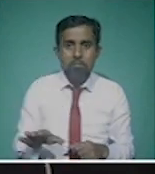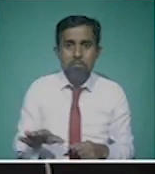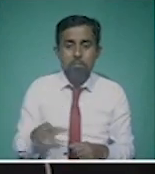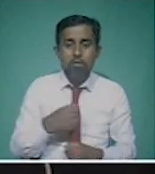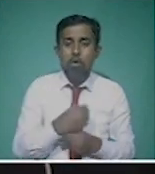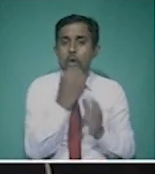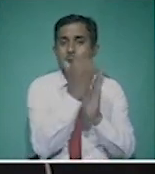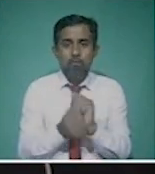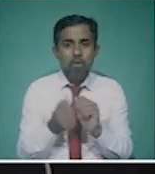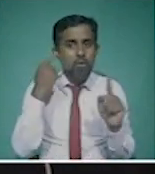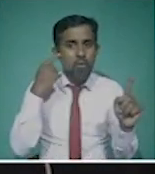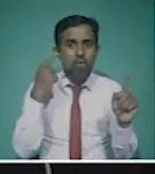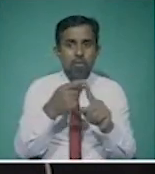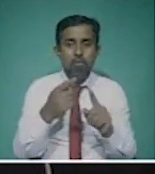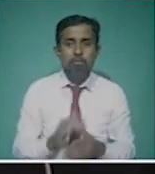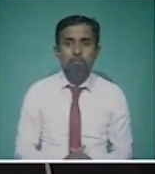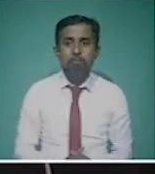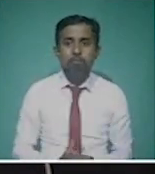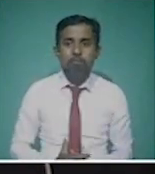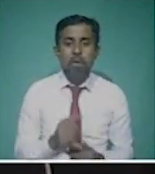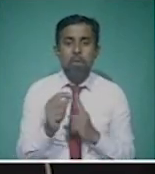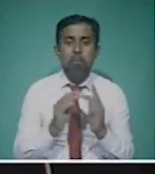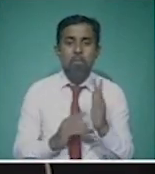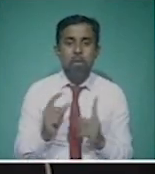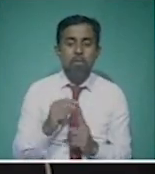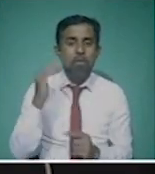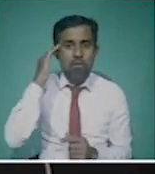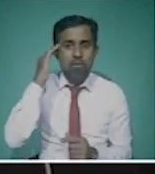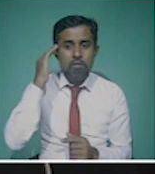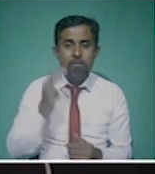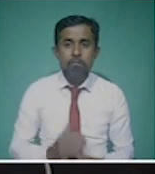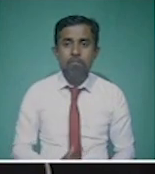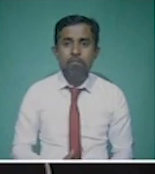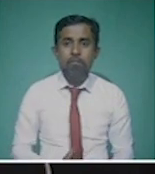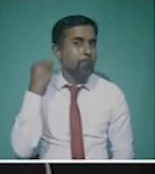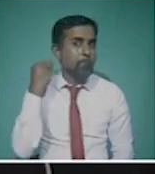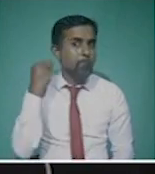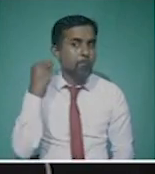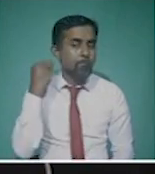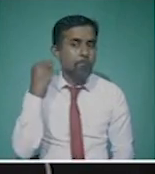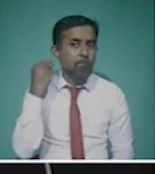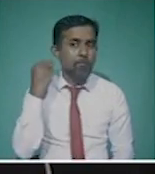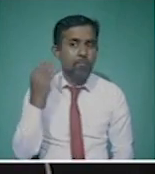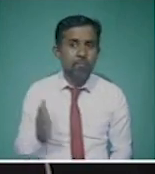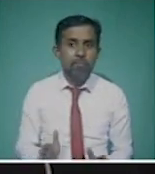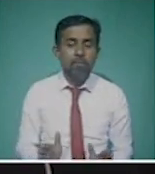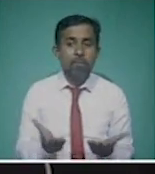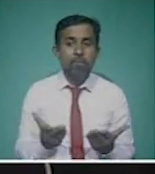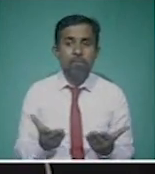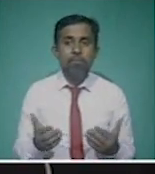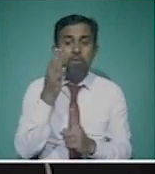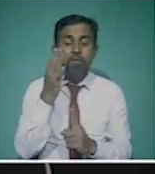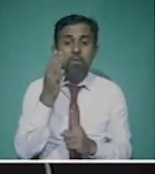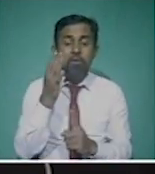reform. Gaurava Talamidangam Murupin Ravarkale, Anmaikalamaga Pudhiya Janadhipathi Arasiyalamaippu